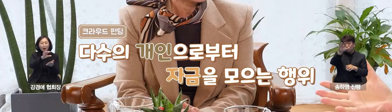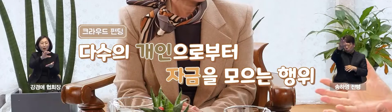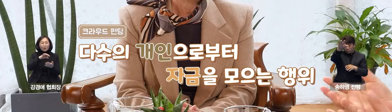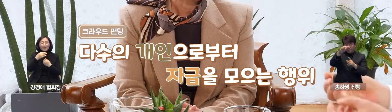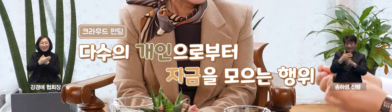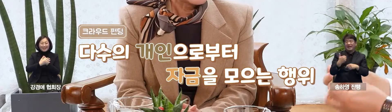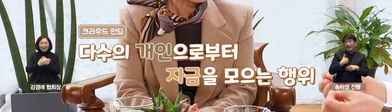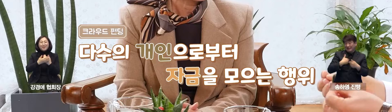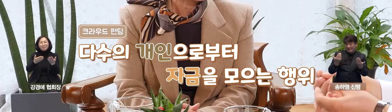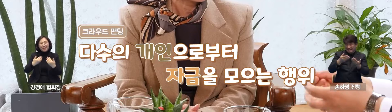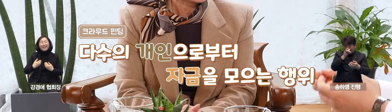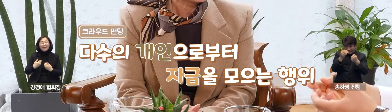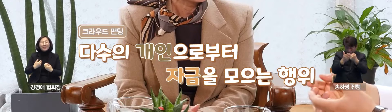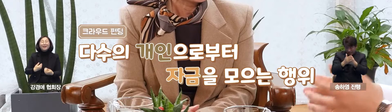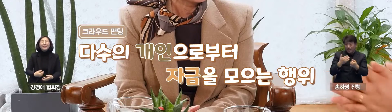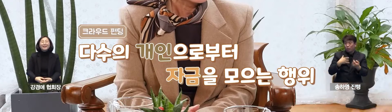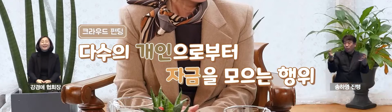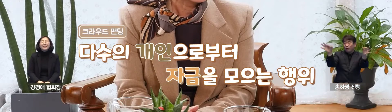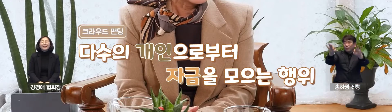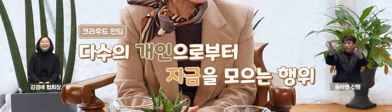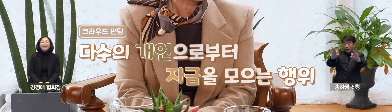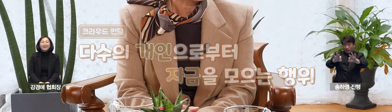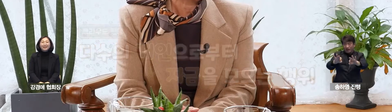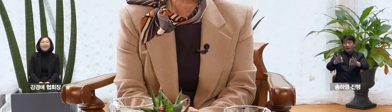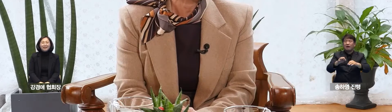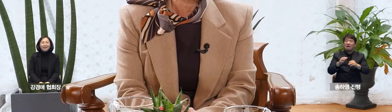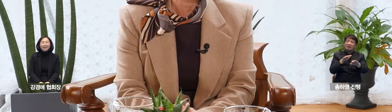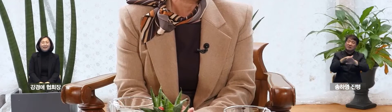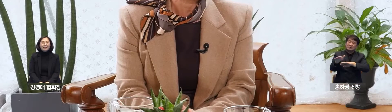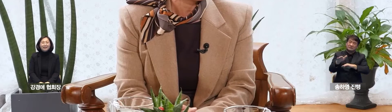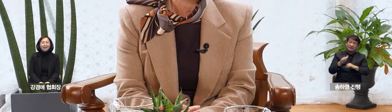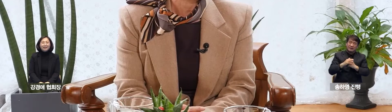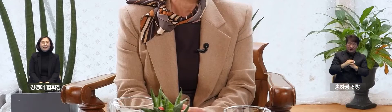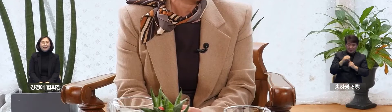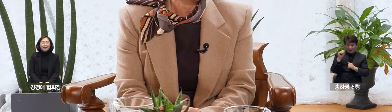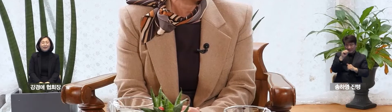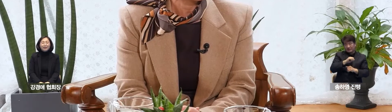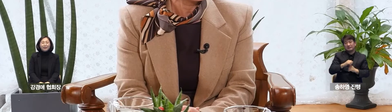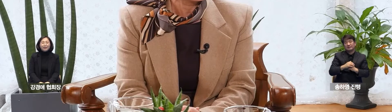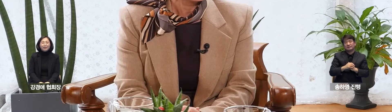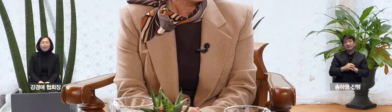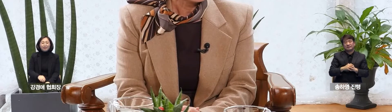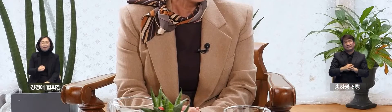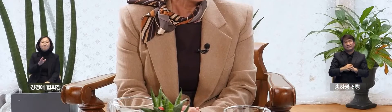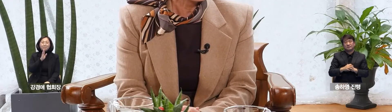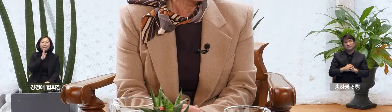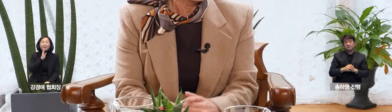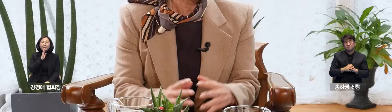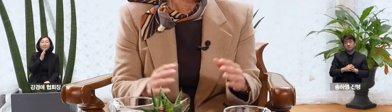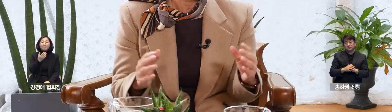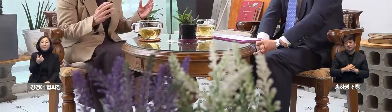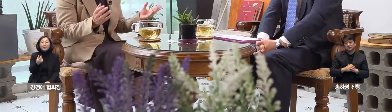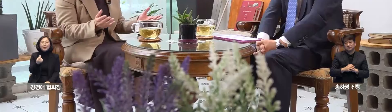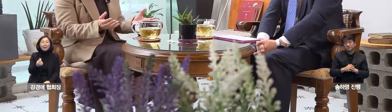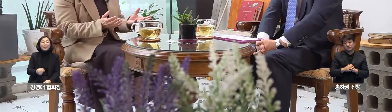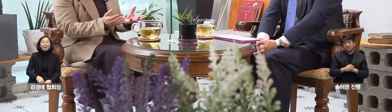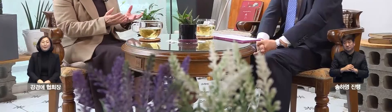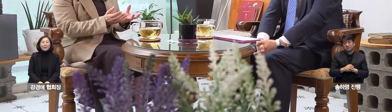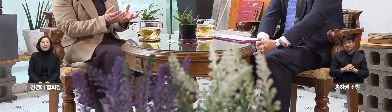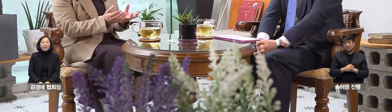이런 거 한다? 네, 돈 낼 사람 대라? 뭐 이런 식으로 그렇게, 예, 그렇게 시작되는 경우도 많이 있고요. 혹은 그런